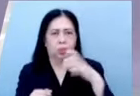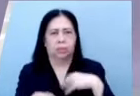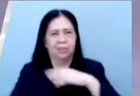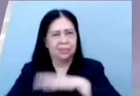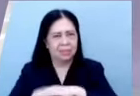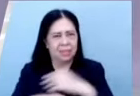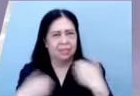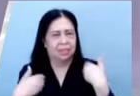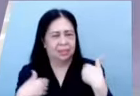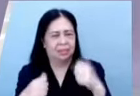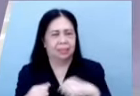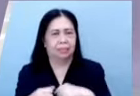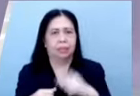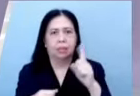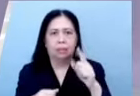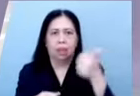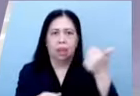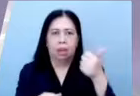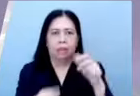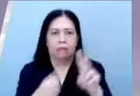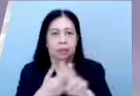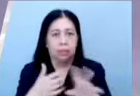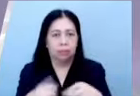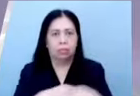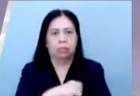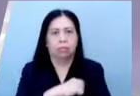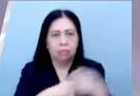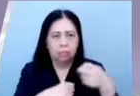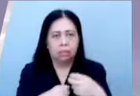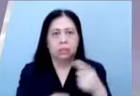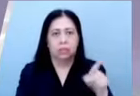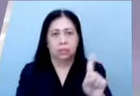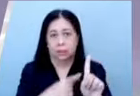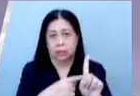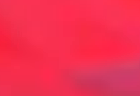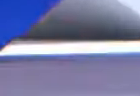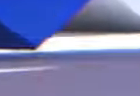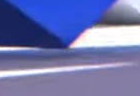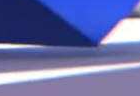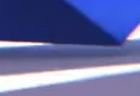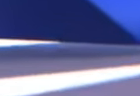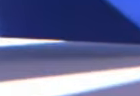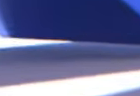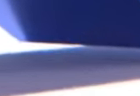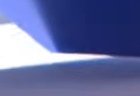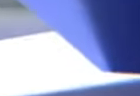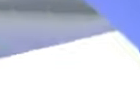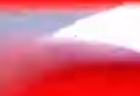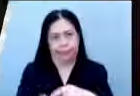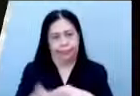pa ng cellphone, ang suspect nagpanggap na pulis. Nakatutok si June Venerasyon.